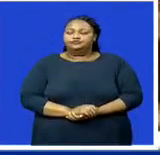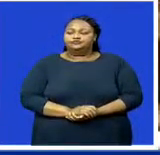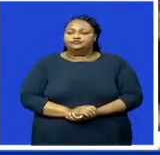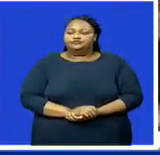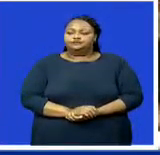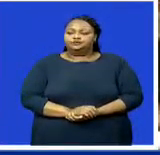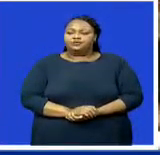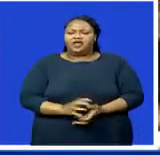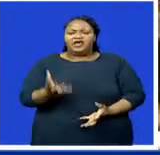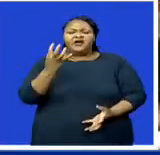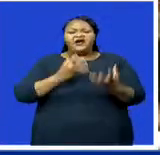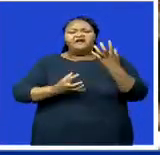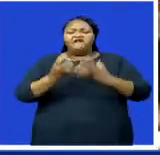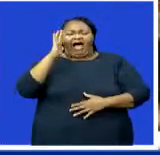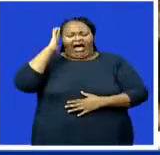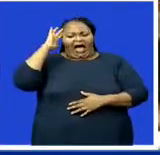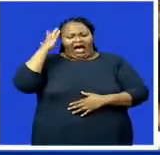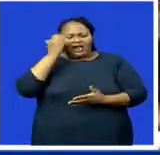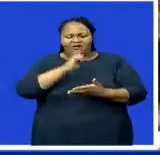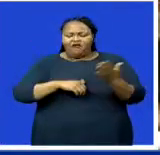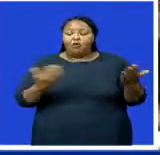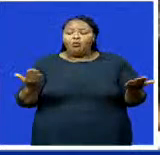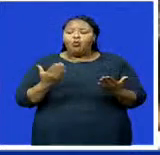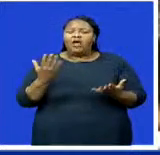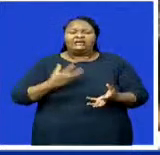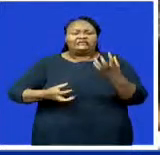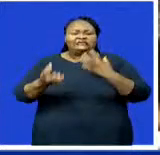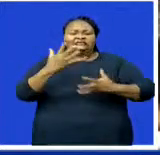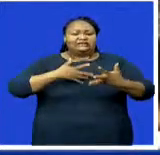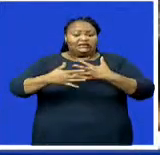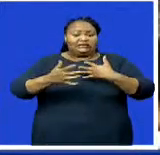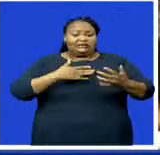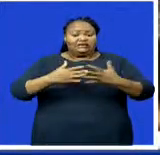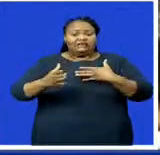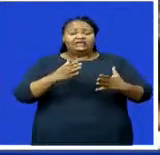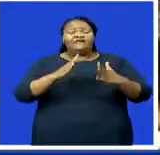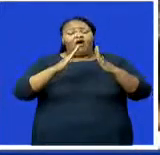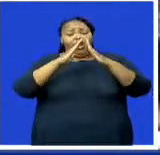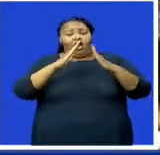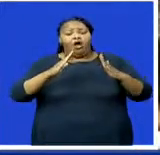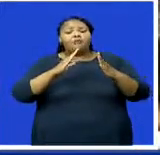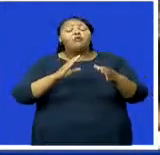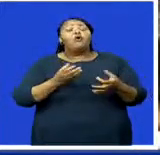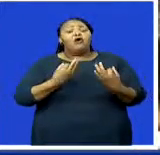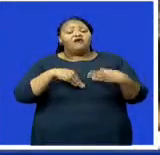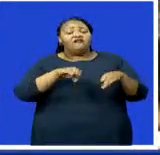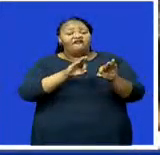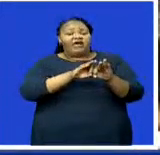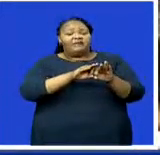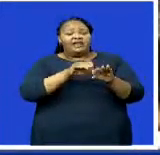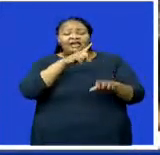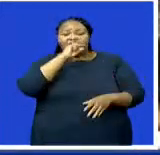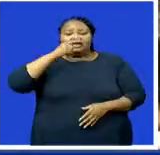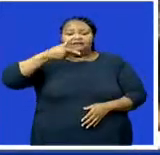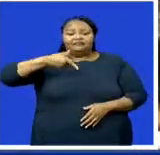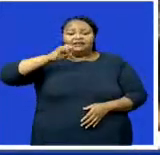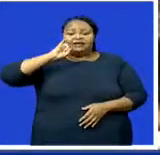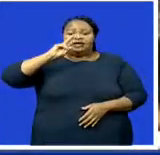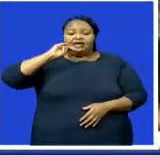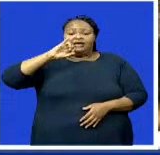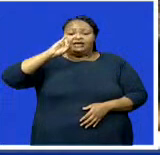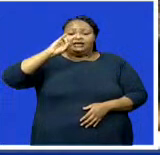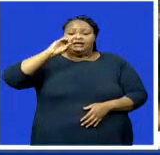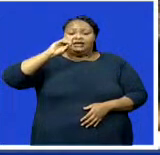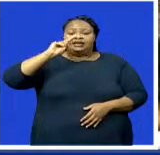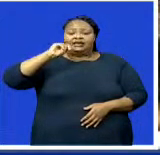Umlilo longatiwa ukuthi ususwe yini ushise konke bekungekhathe endlini emtini wakaGininza evusweni esigombeni lo mndeni uthwele